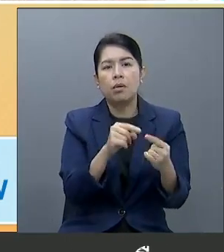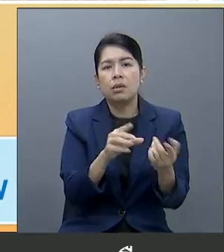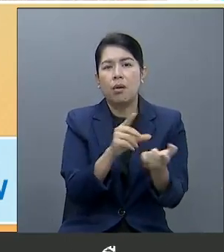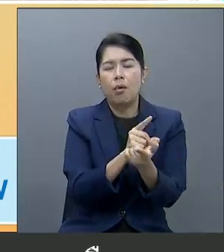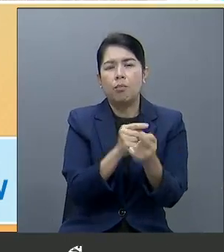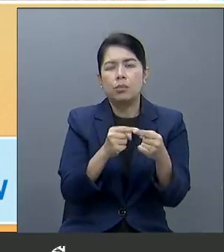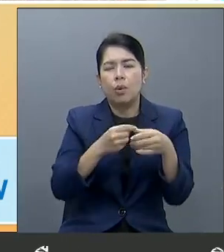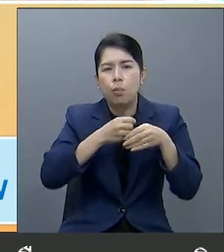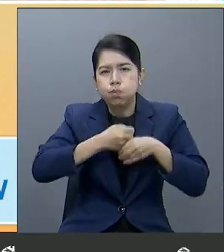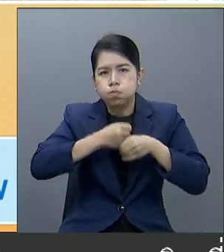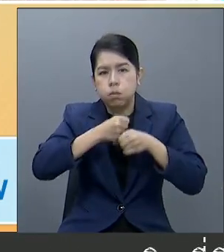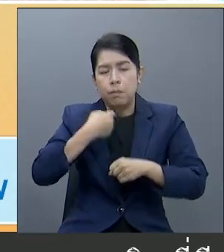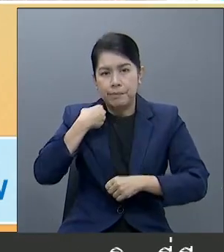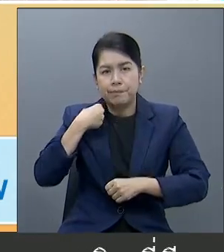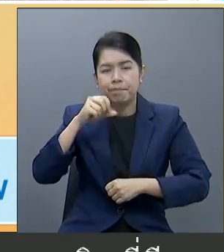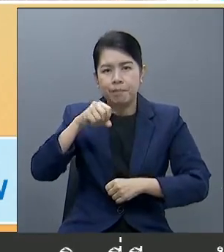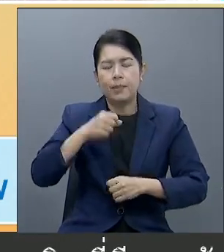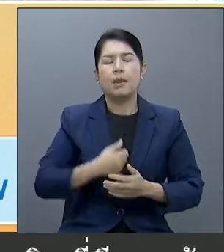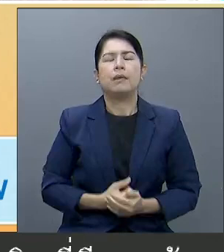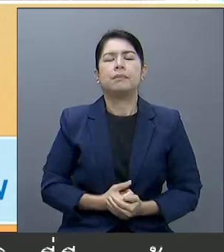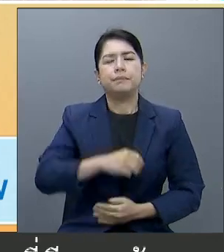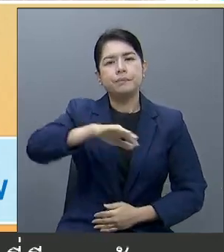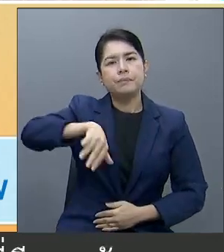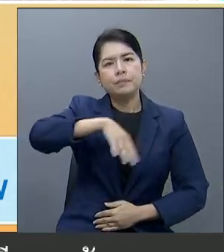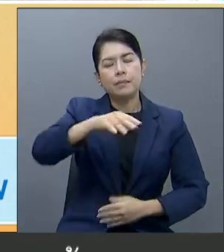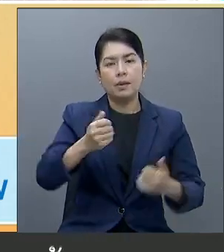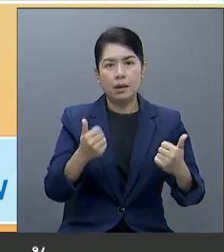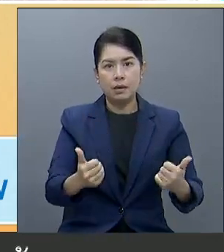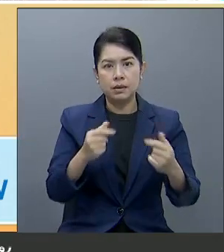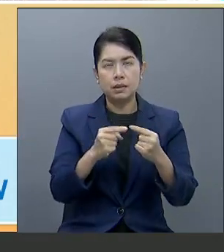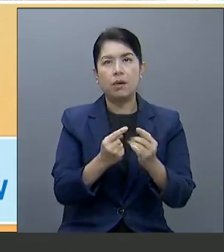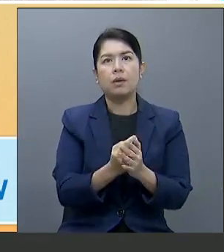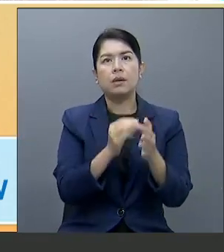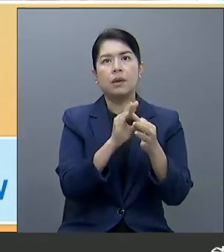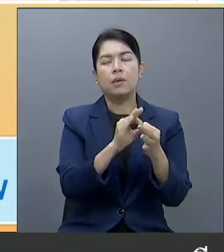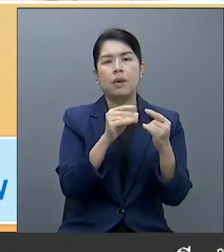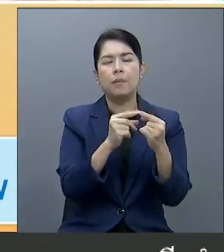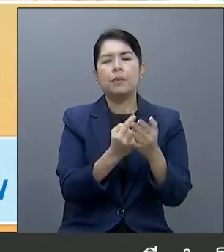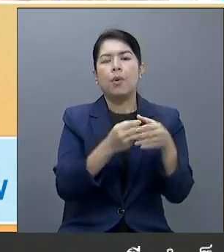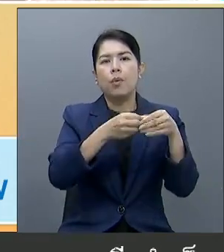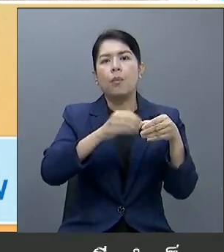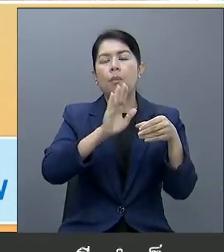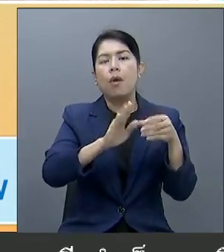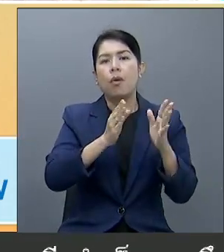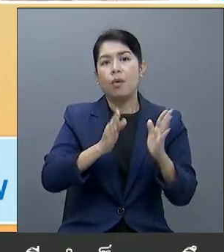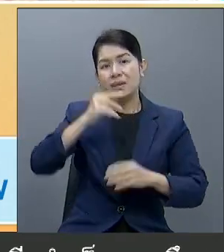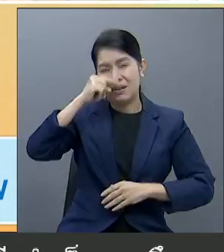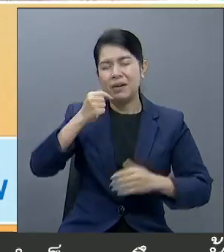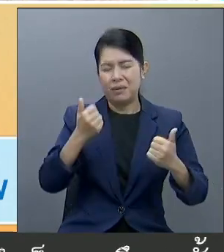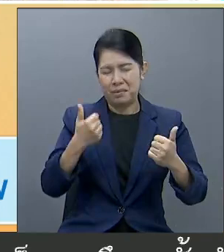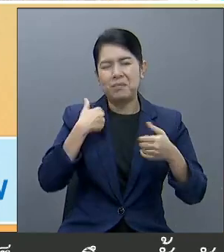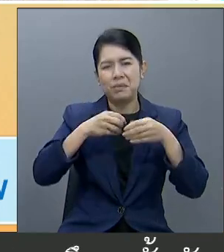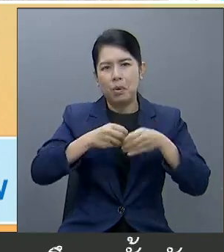พราะจริงๆถ้าหลายๆท่านอาจจะทราบนะคะว่าตัวโครงสร้างประชากรของประเทศไทยเนี่ยคือตอนนี้เราเป็นสังคมสูงวัยแล้ว